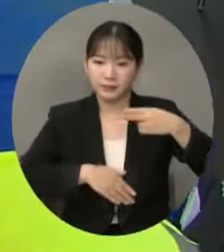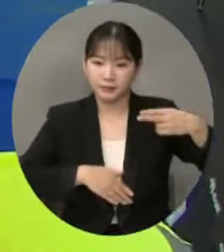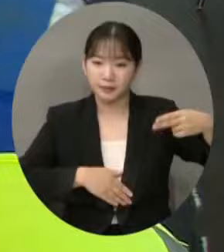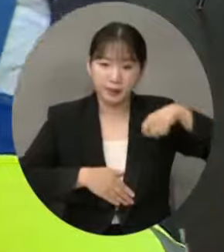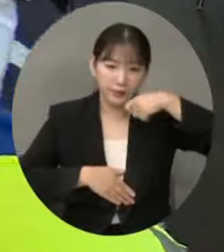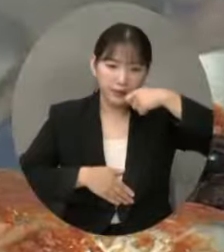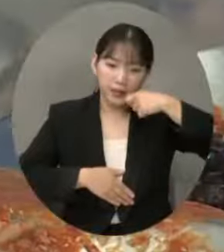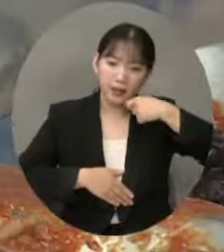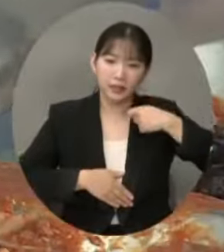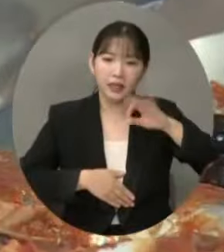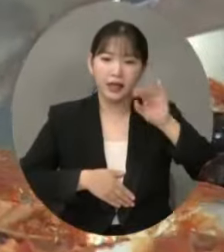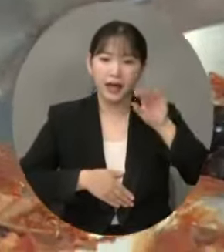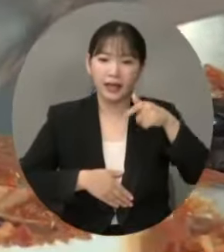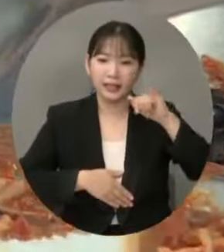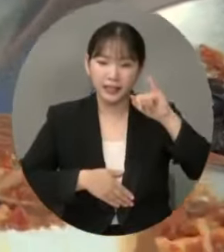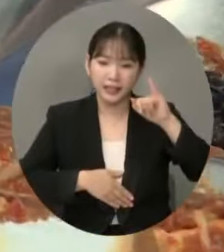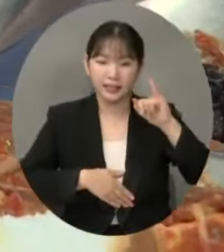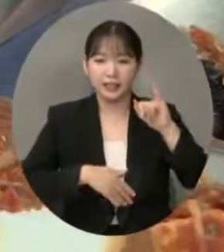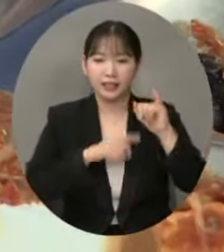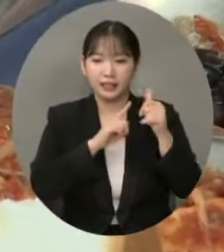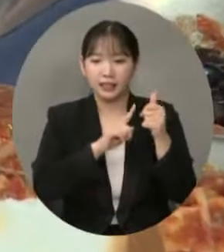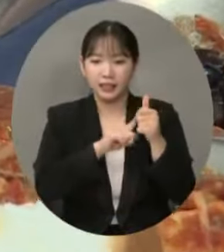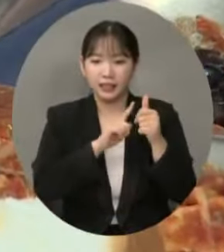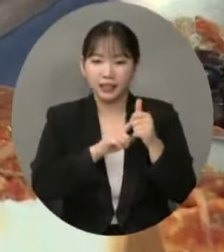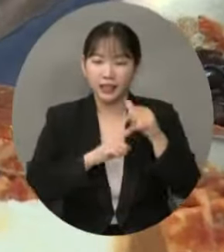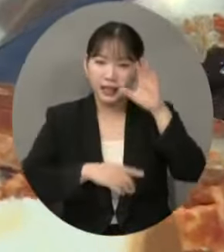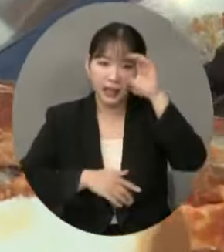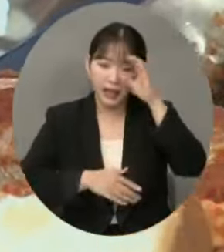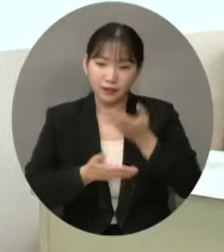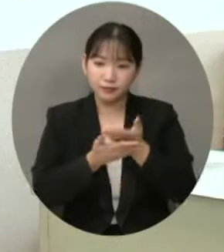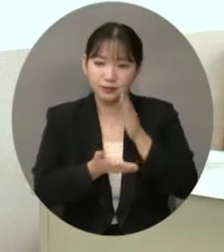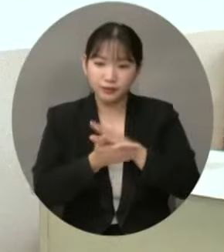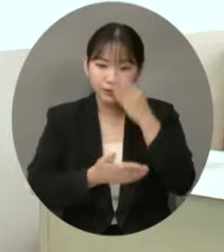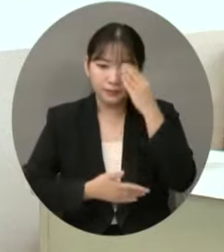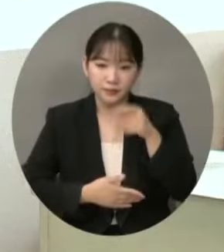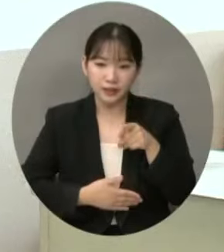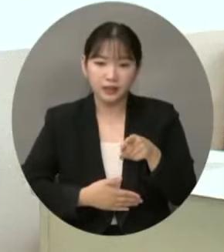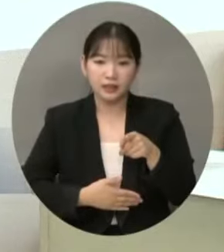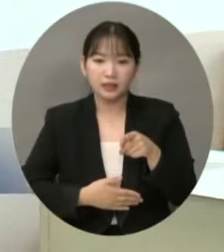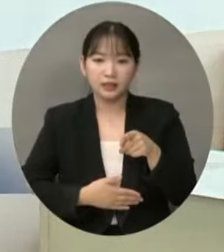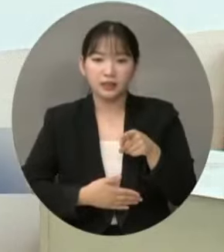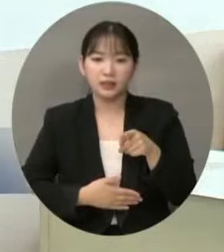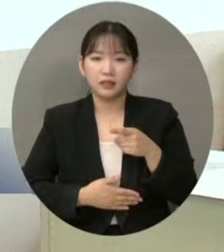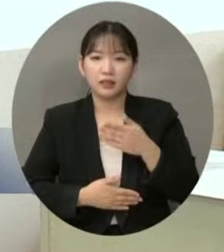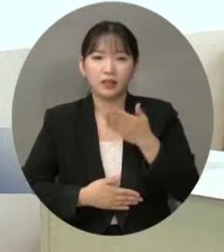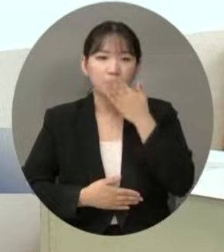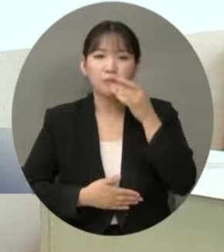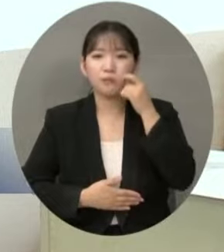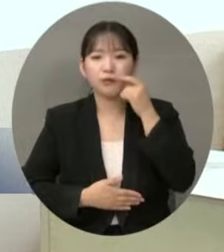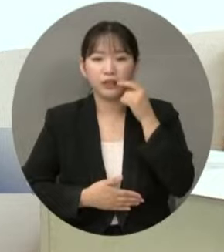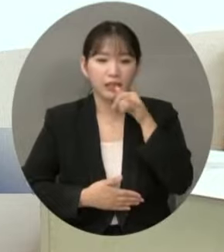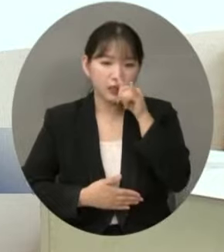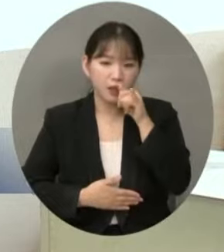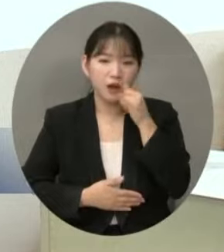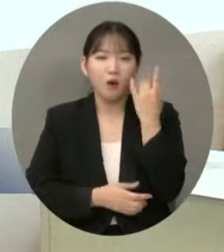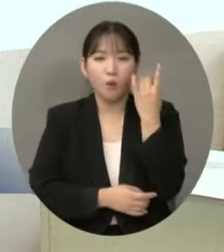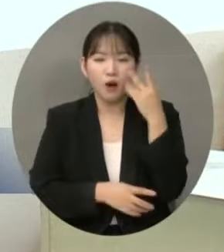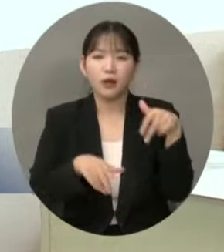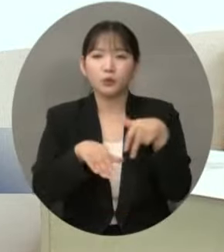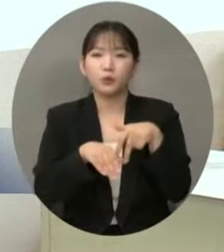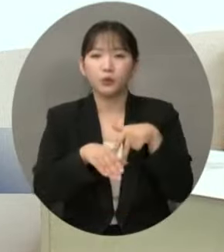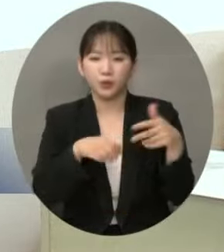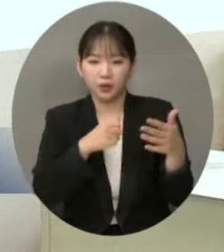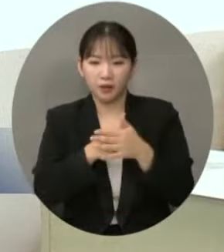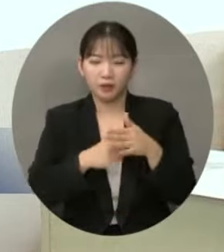이주 노동자 안기 씨의 식판에서 계란 프라이가 눈에 띕니다. 아예 못 먹는 음식 있어요. 우리 원래 종류